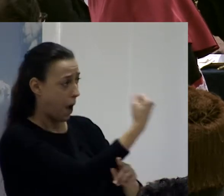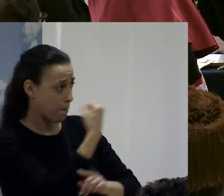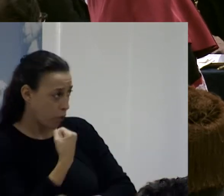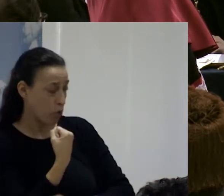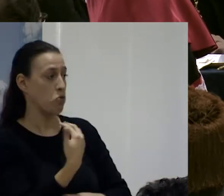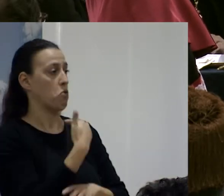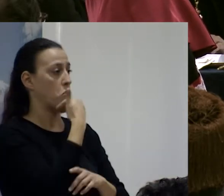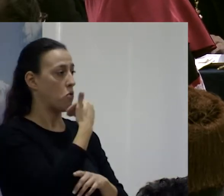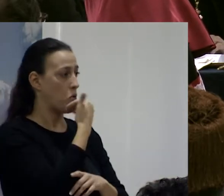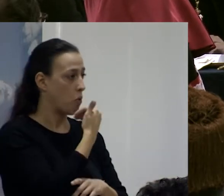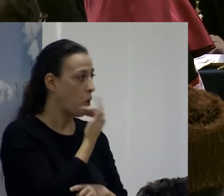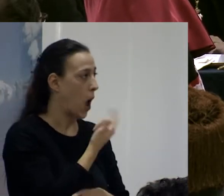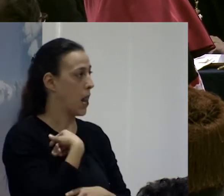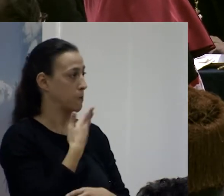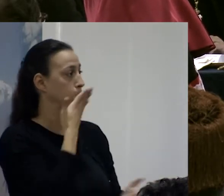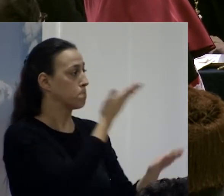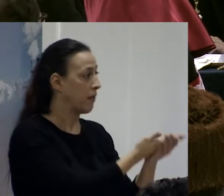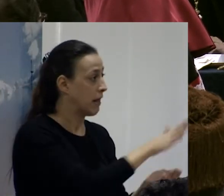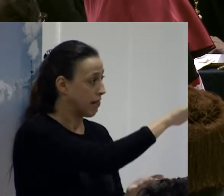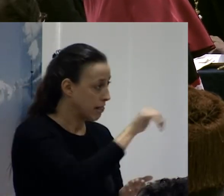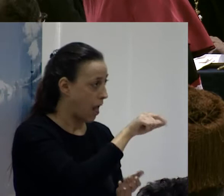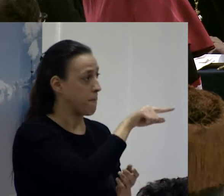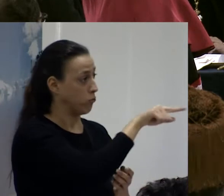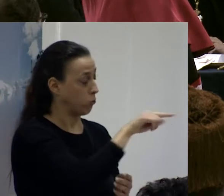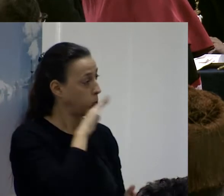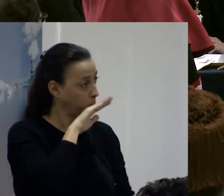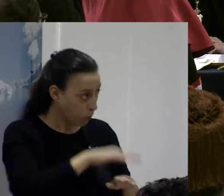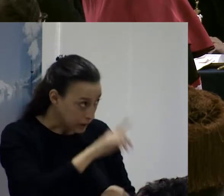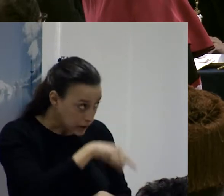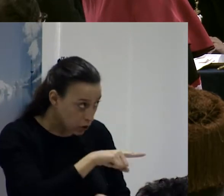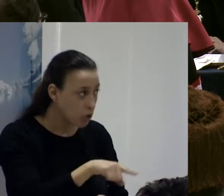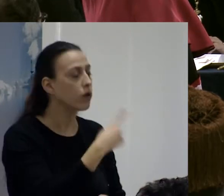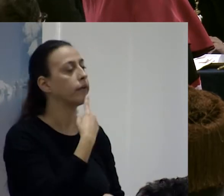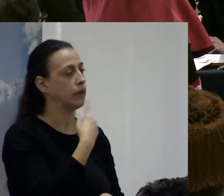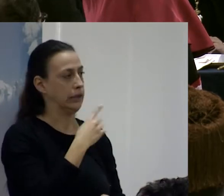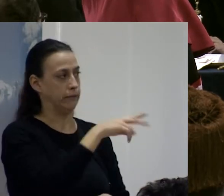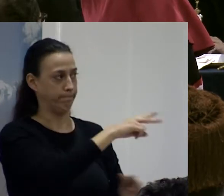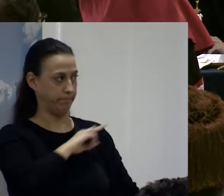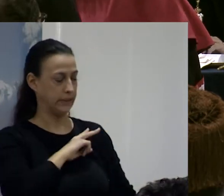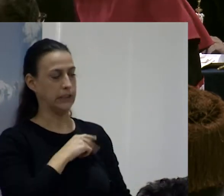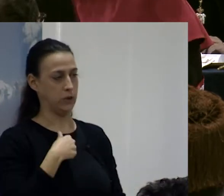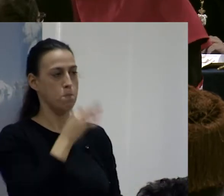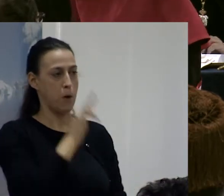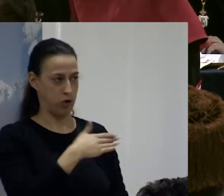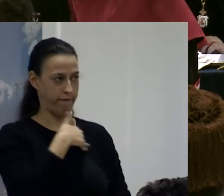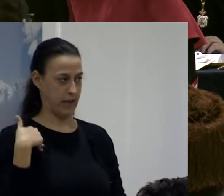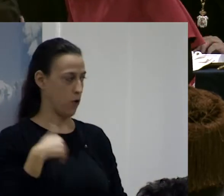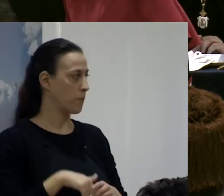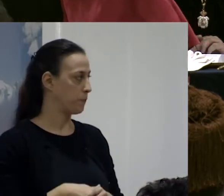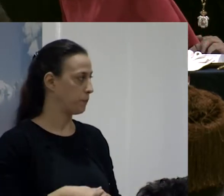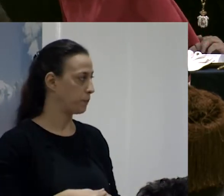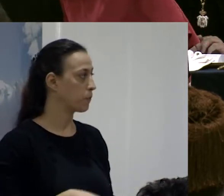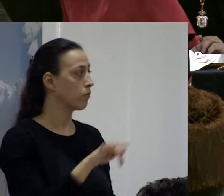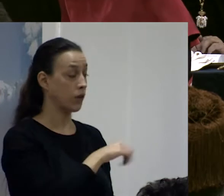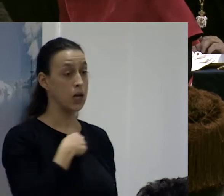els negocis universitaris, sempre que us siga requerit? Si ho promet, jo vull. He rebut la